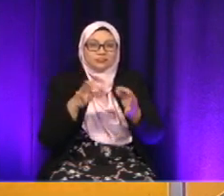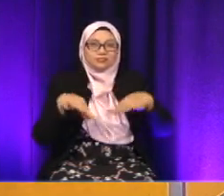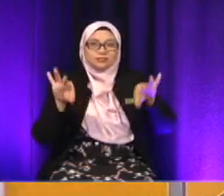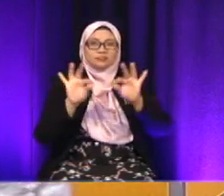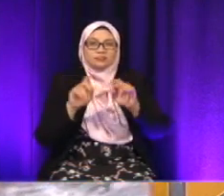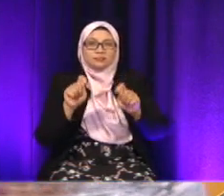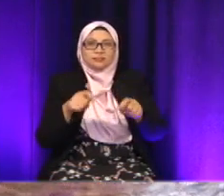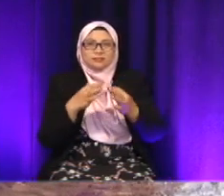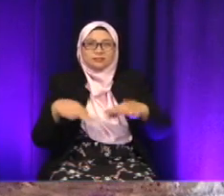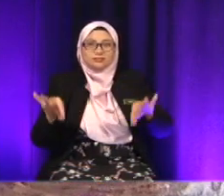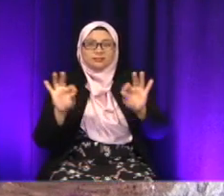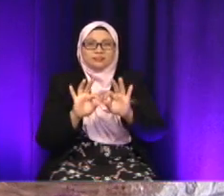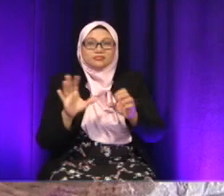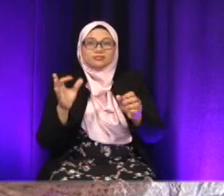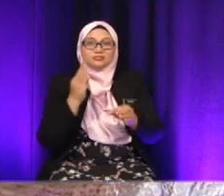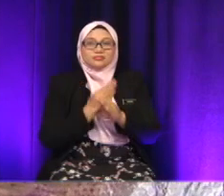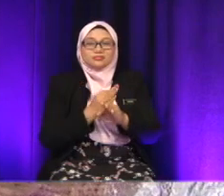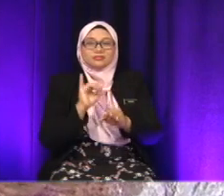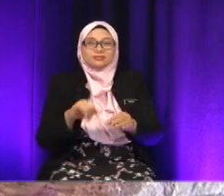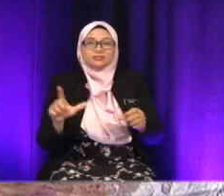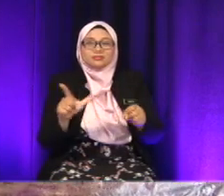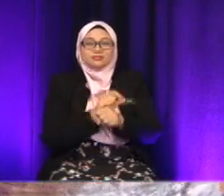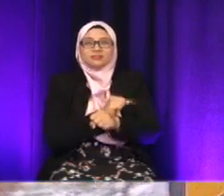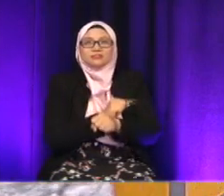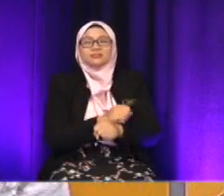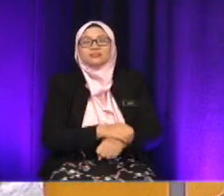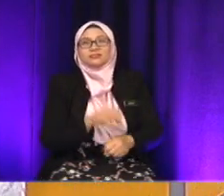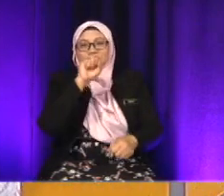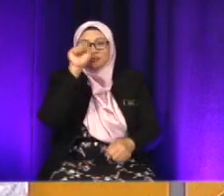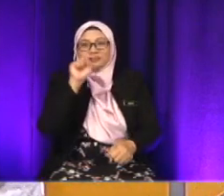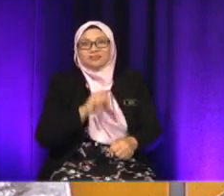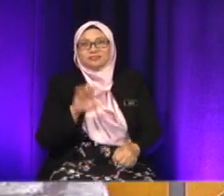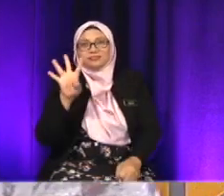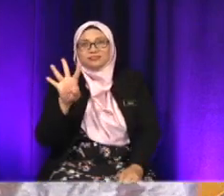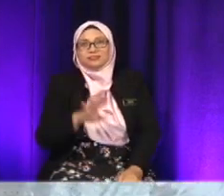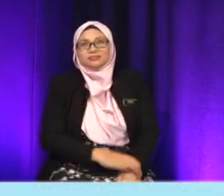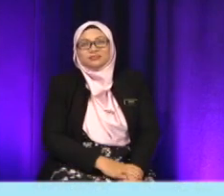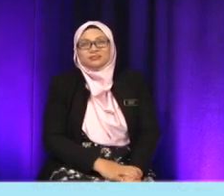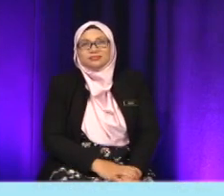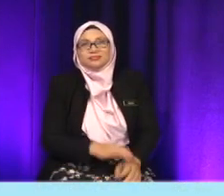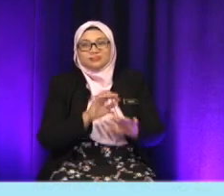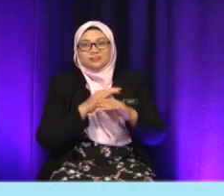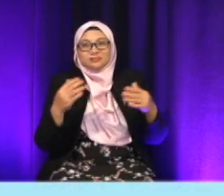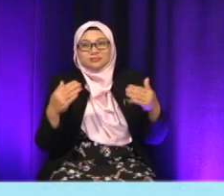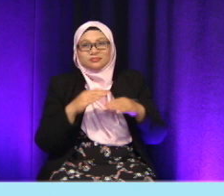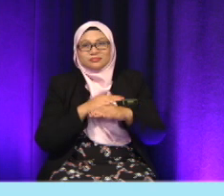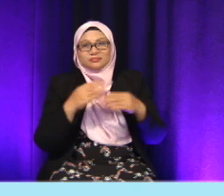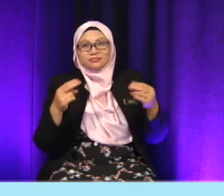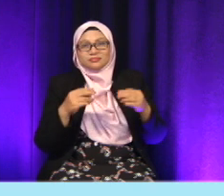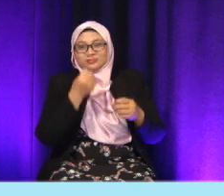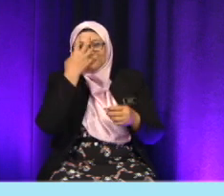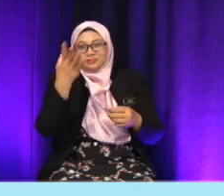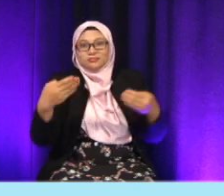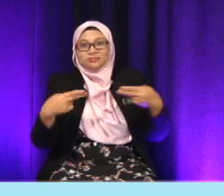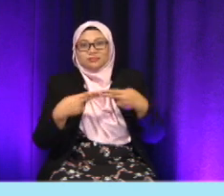fungsinya yang lengkap Oke soalnya yang keempat Terangkan pekaitan kok baris 7 dengan sub